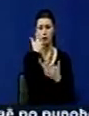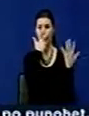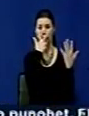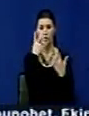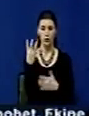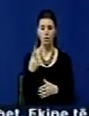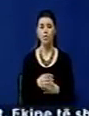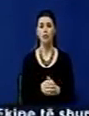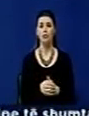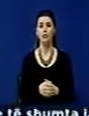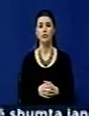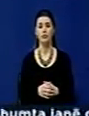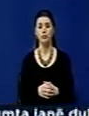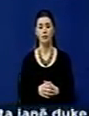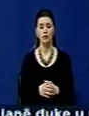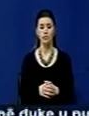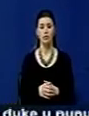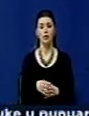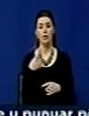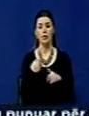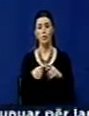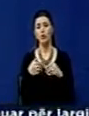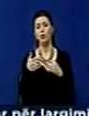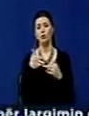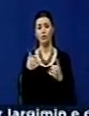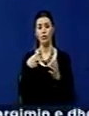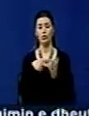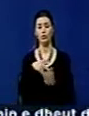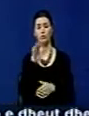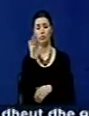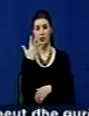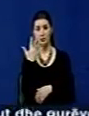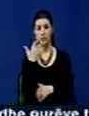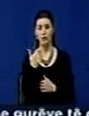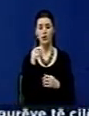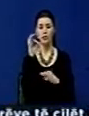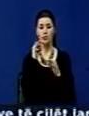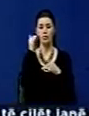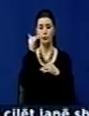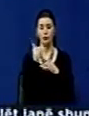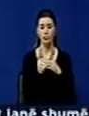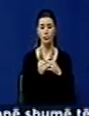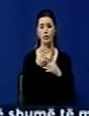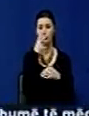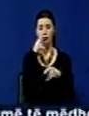27.389 familje, kurse vitin, sa për informat, dhe vitin 2015 janar shifra e fundit është